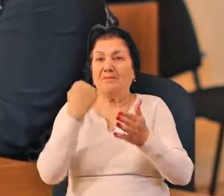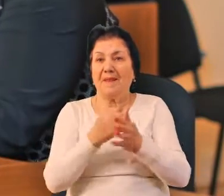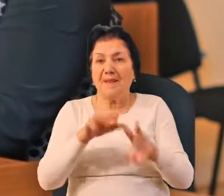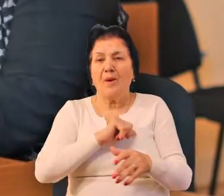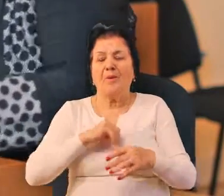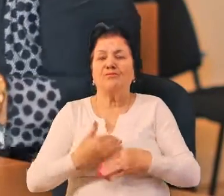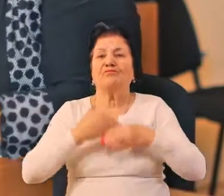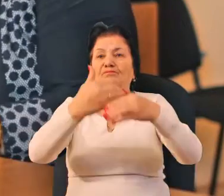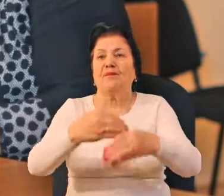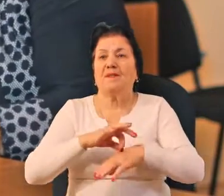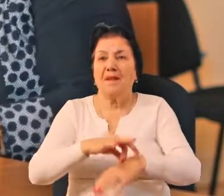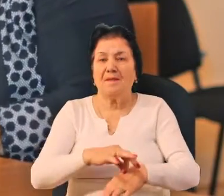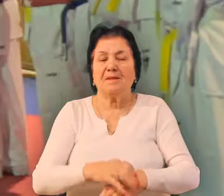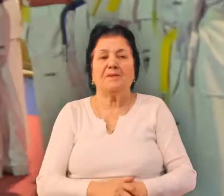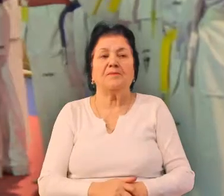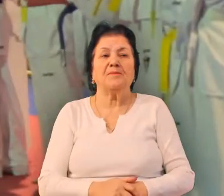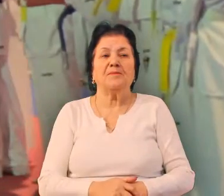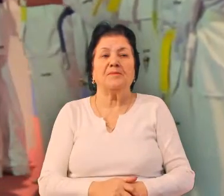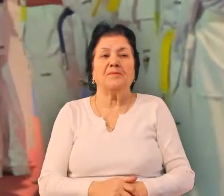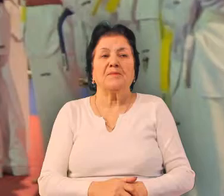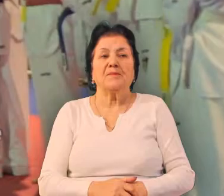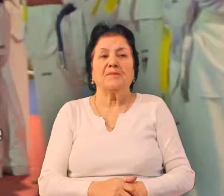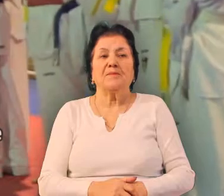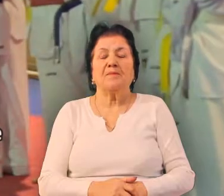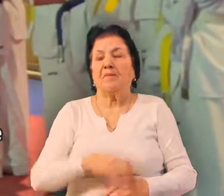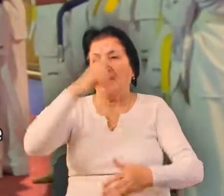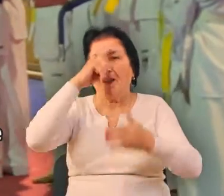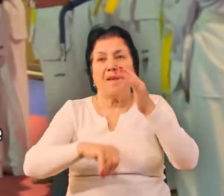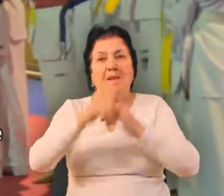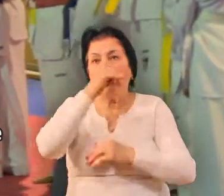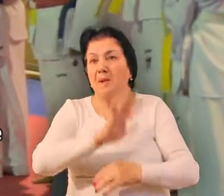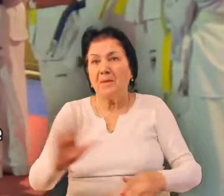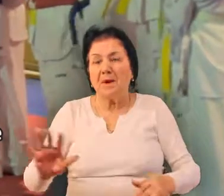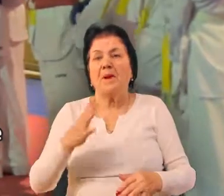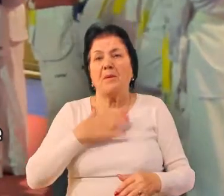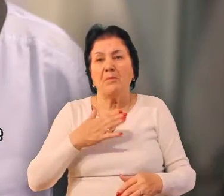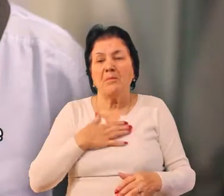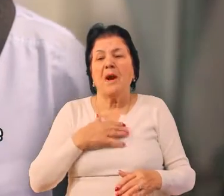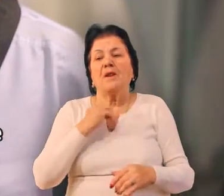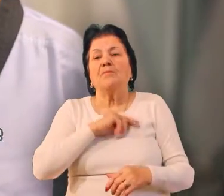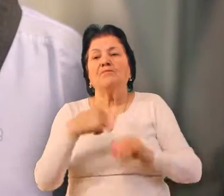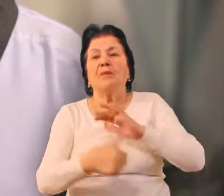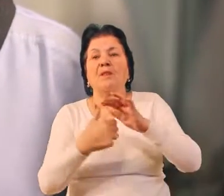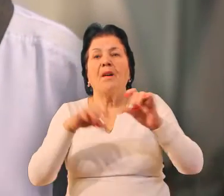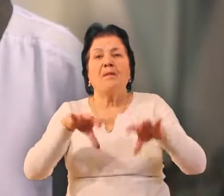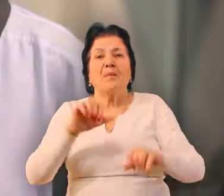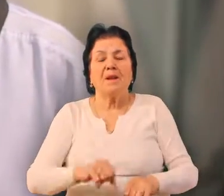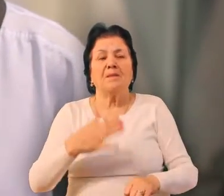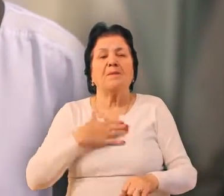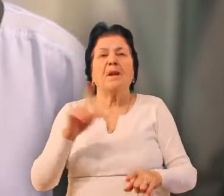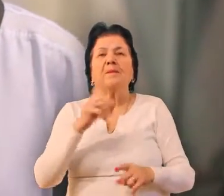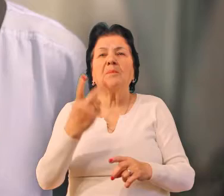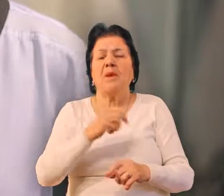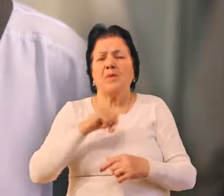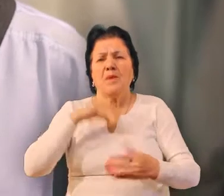təsdiq edir. Özünü təsdiq edəndə özünə inam hissi yüksəlir. İnana bilmirəm ki, yəni ki, mən işsiz qala bilərdim. Yəni, mən hansısa bir